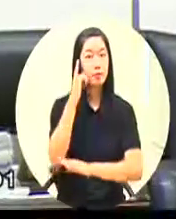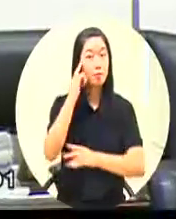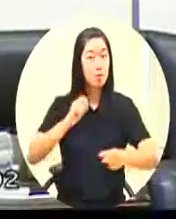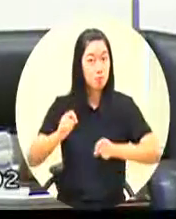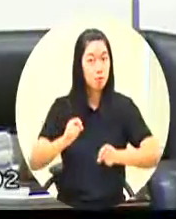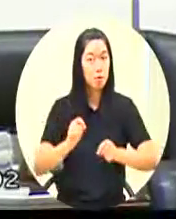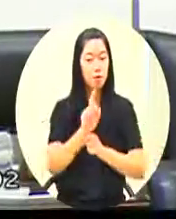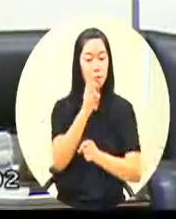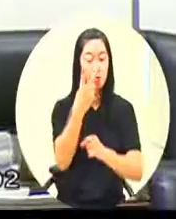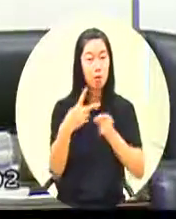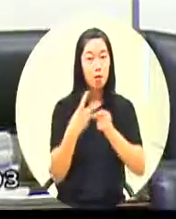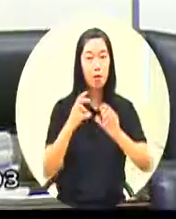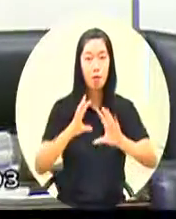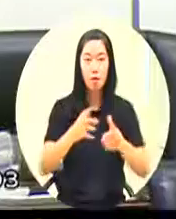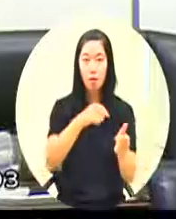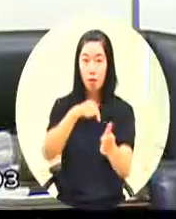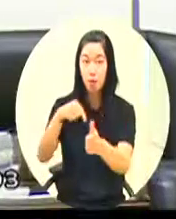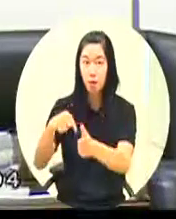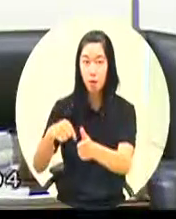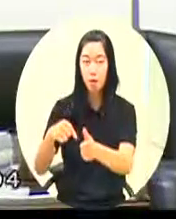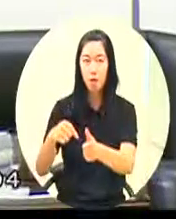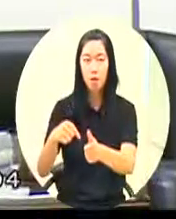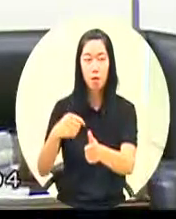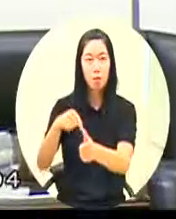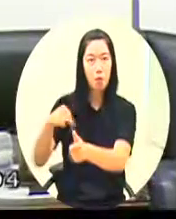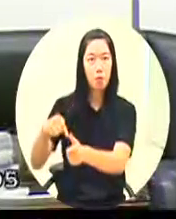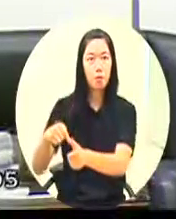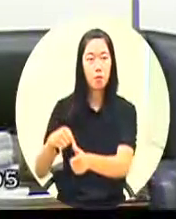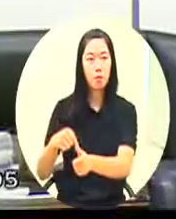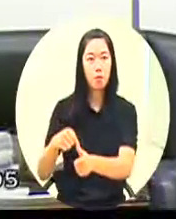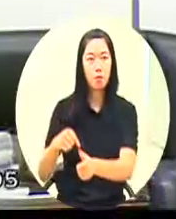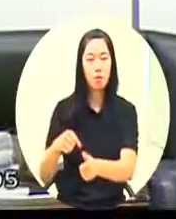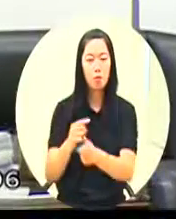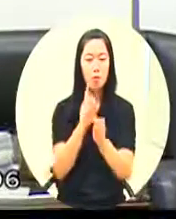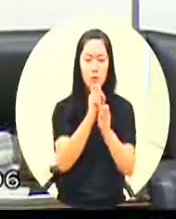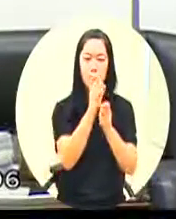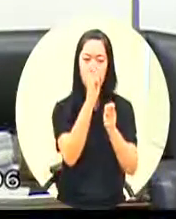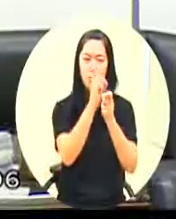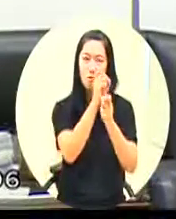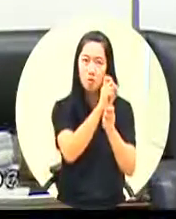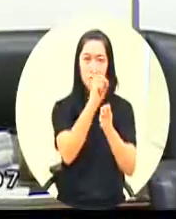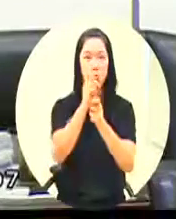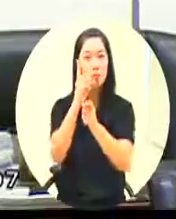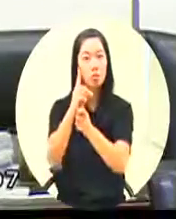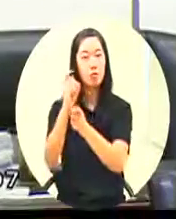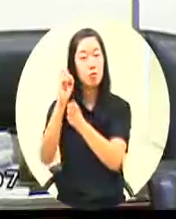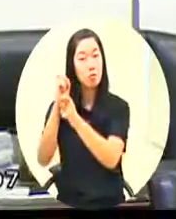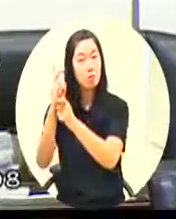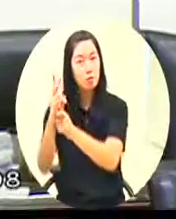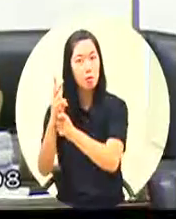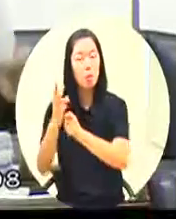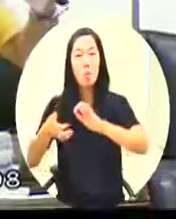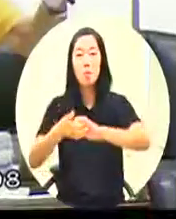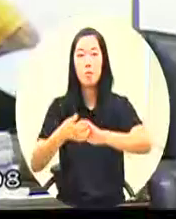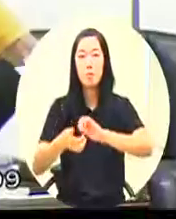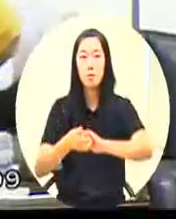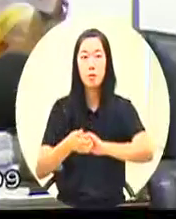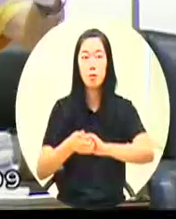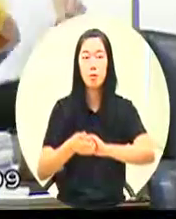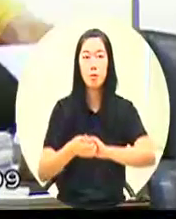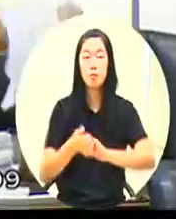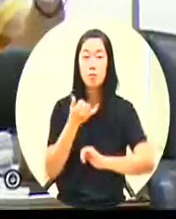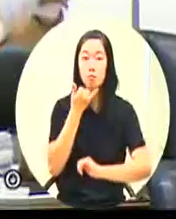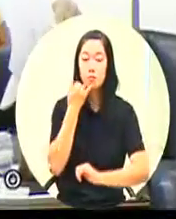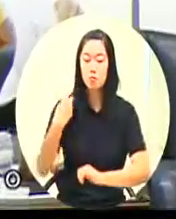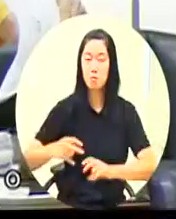十二年国教不一定要到十、十一、十二年级，也就是高中职校不一定，甚至你可